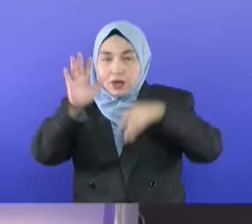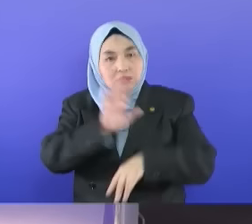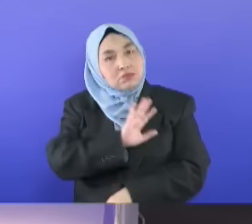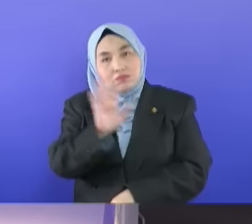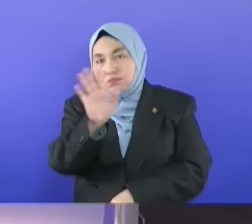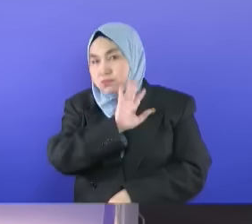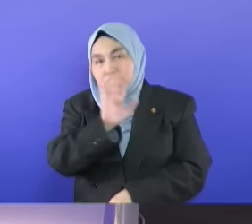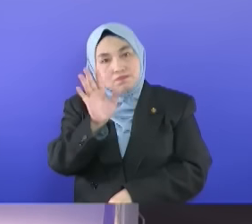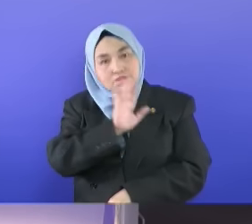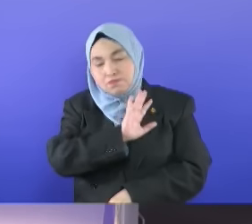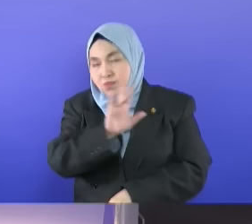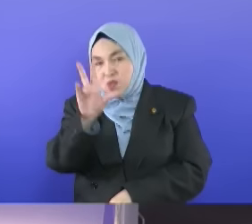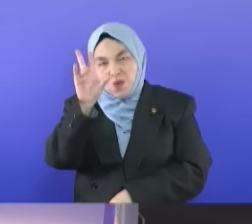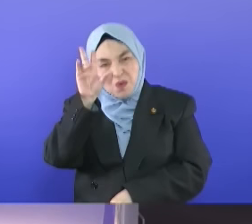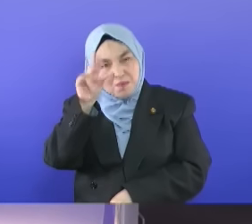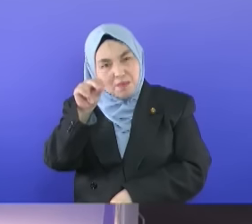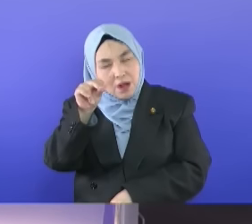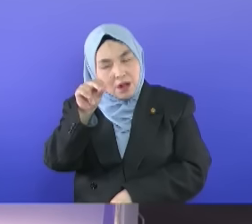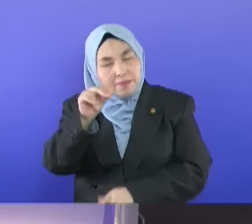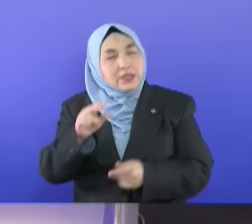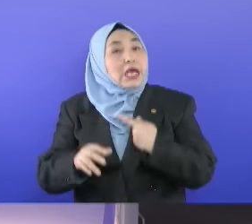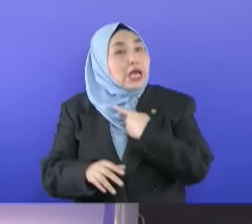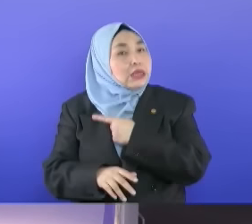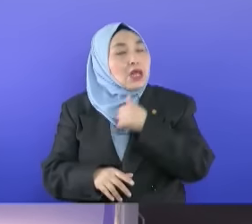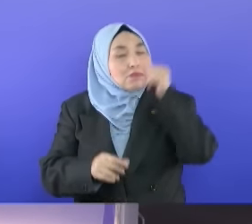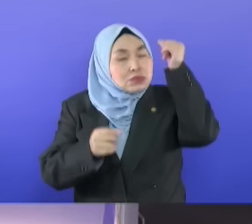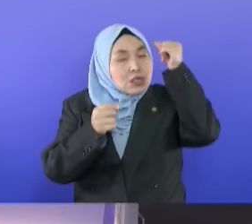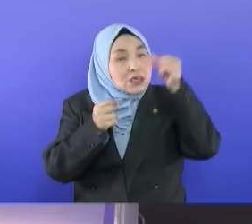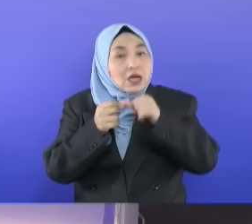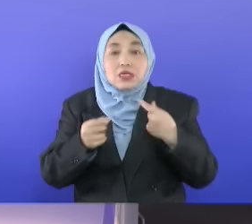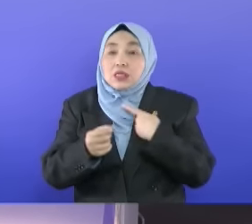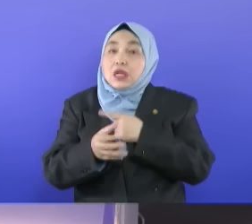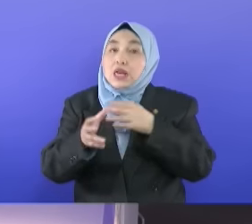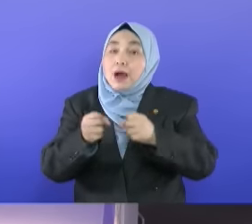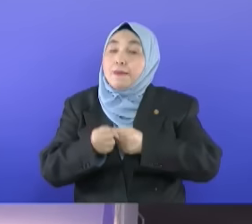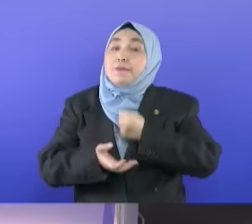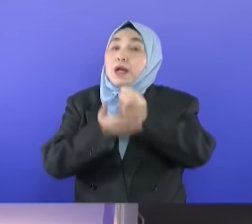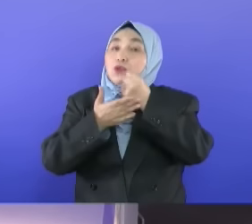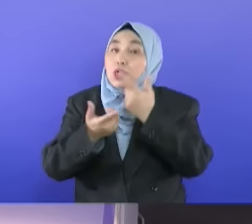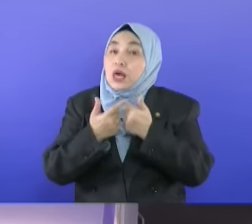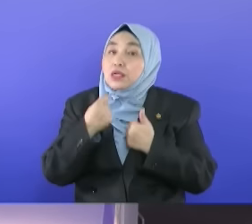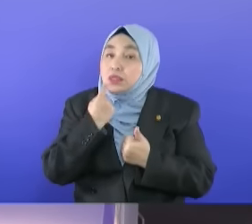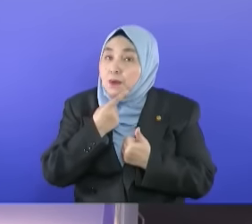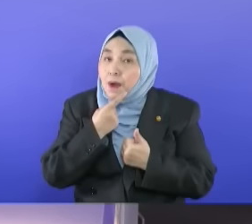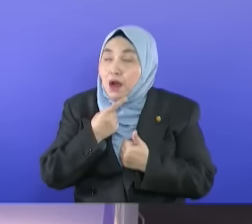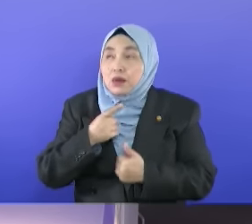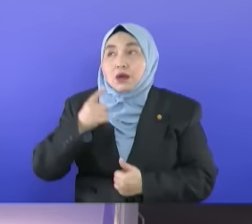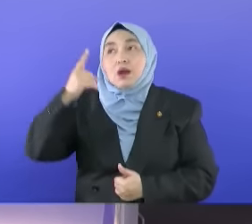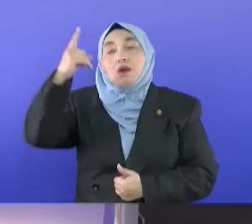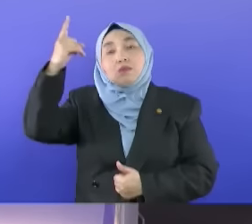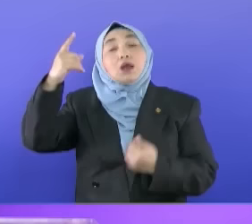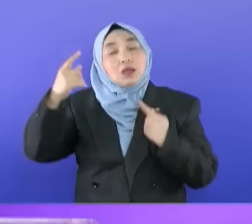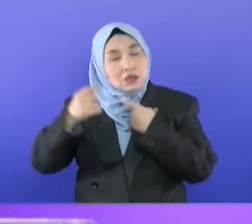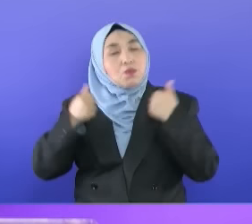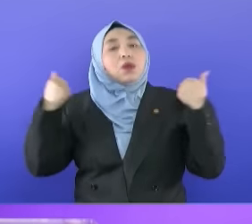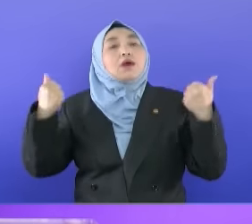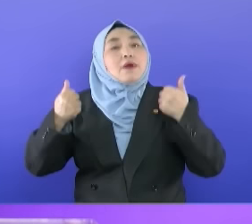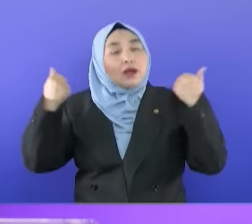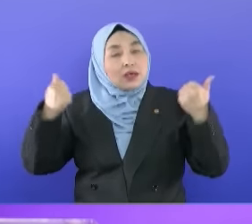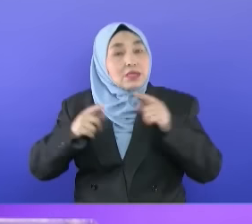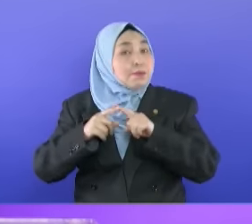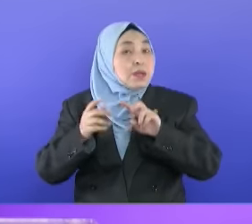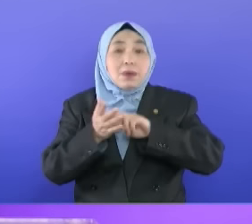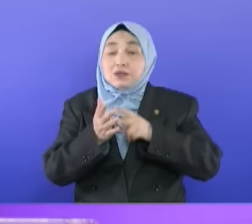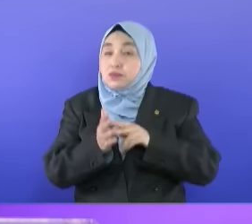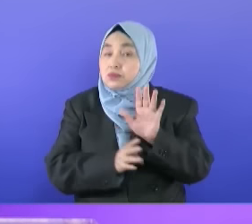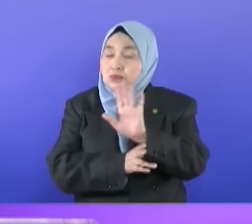begitu tapi kita kan ingat bahwa kita ini dapat bantuan daripada siapa daripada Allah boleh kita tetapi maksudnya